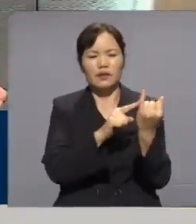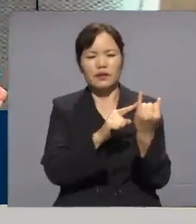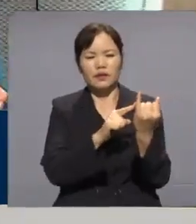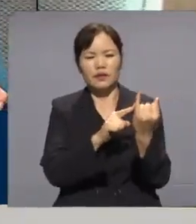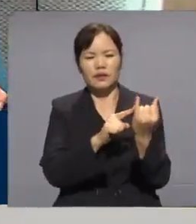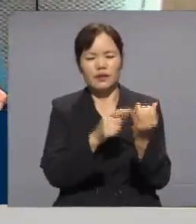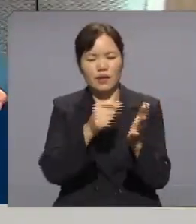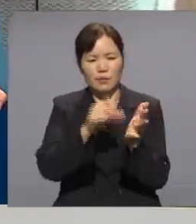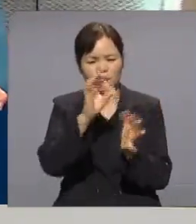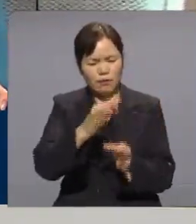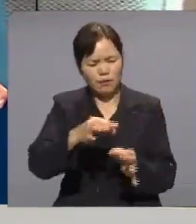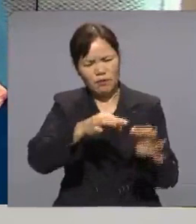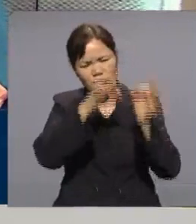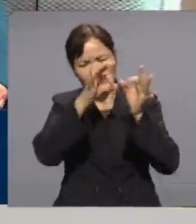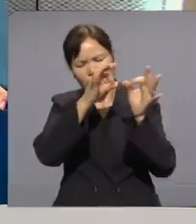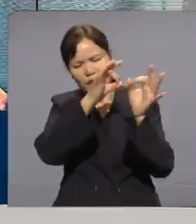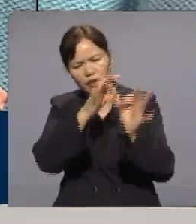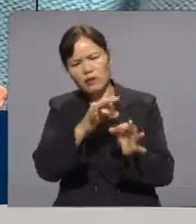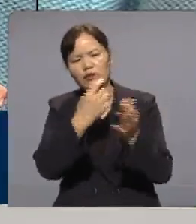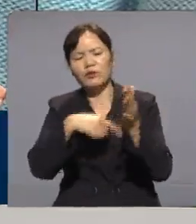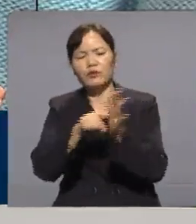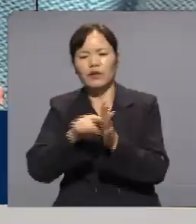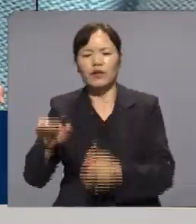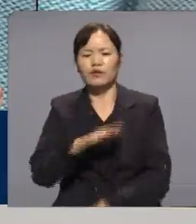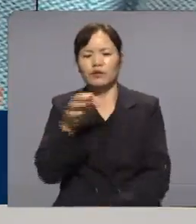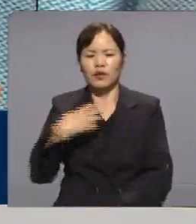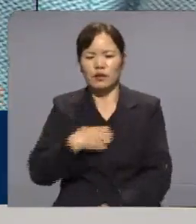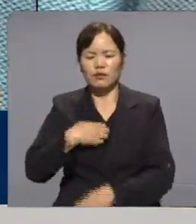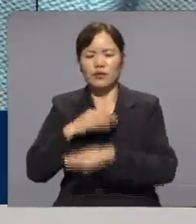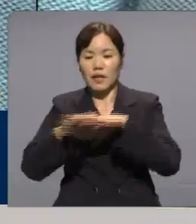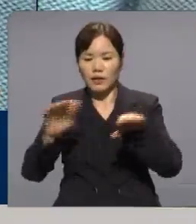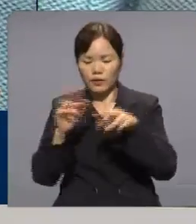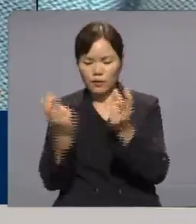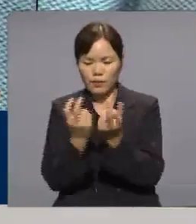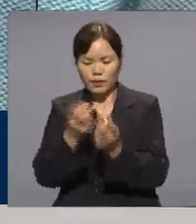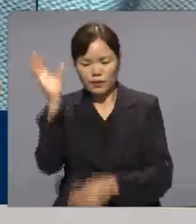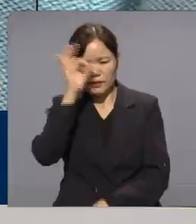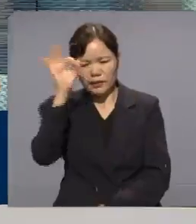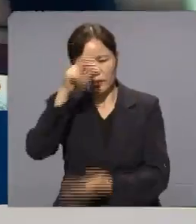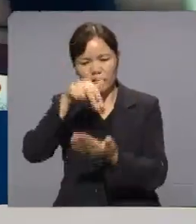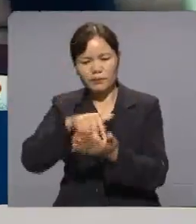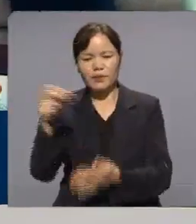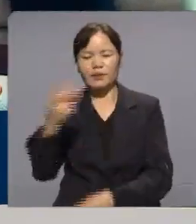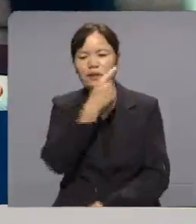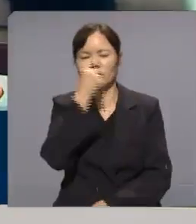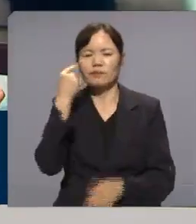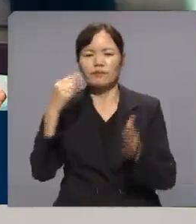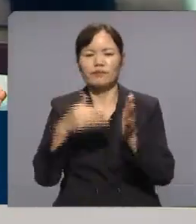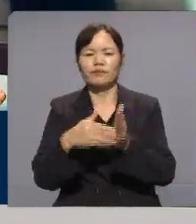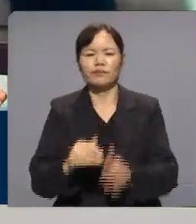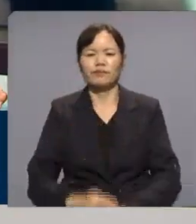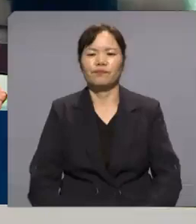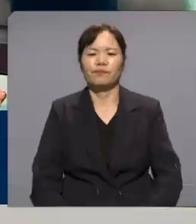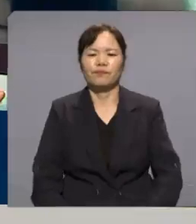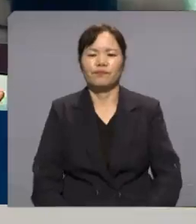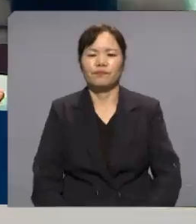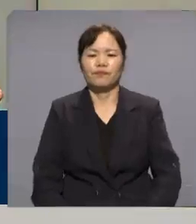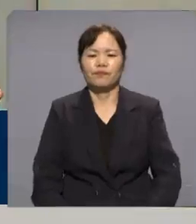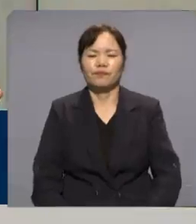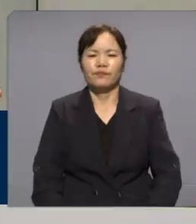인플레 감축법과 관련해 우리의 우려를 해소할 방안을 찾겠다는 입장도 재확인했습니다. 김용재